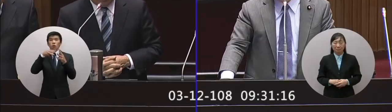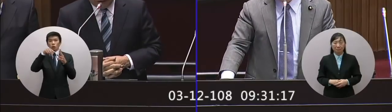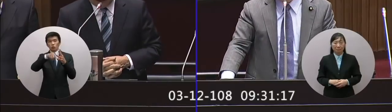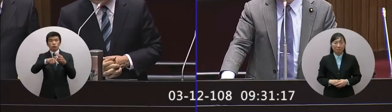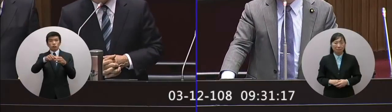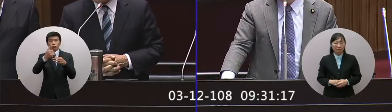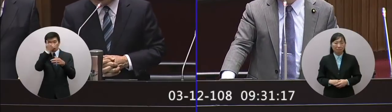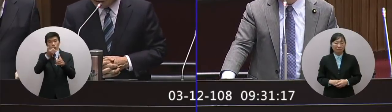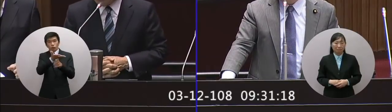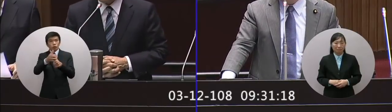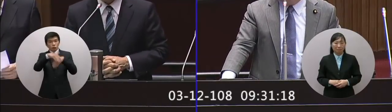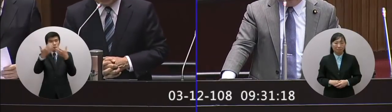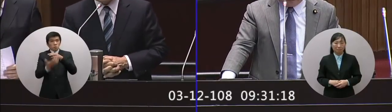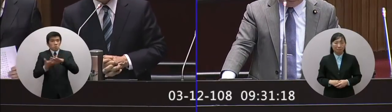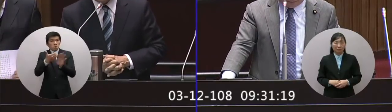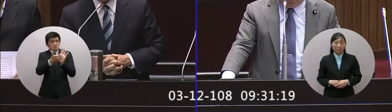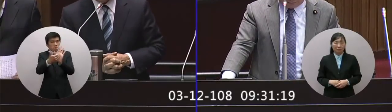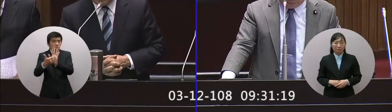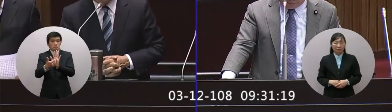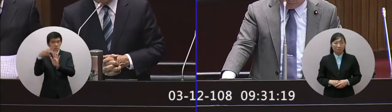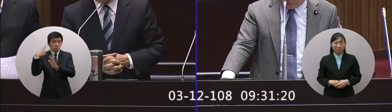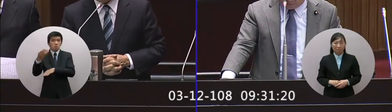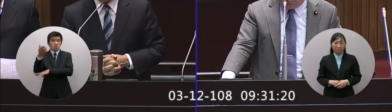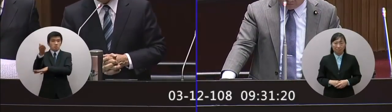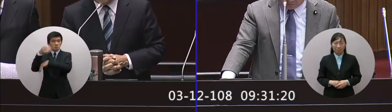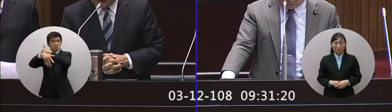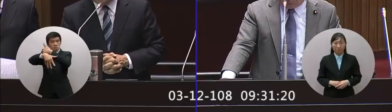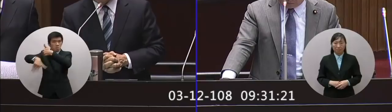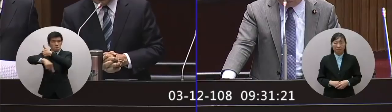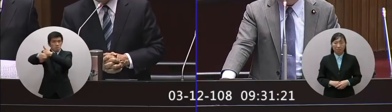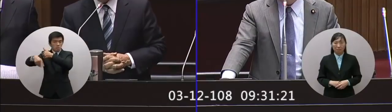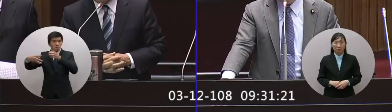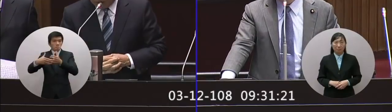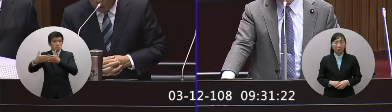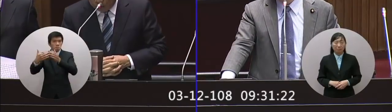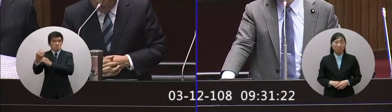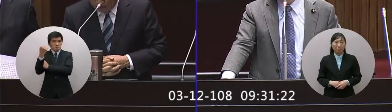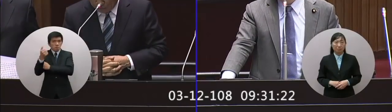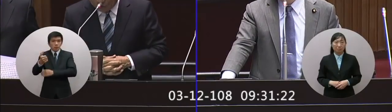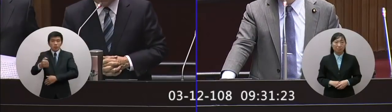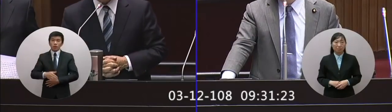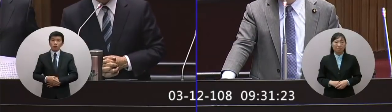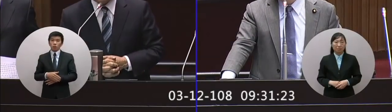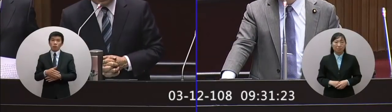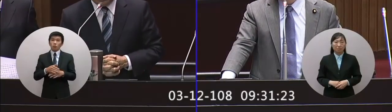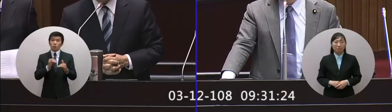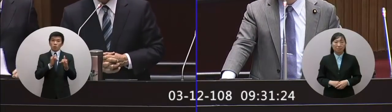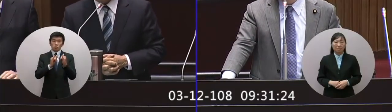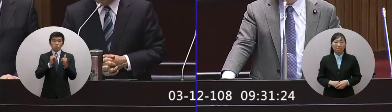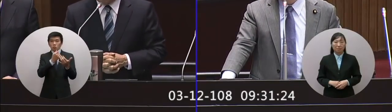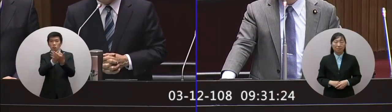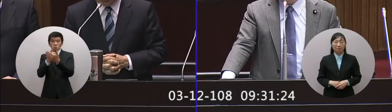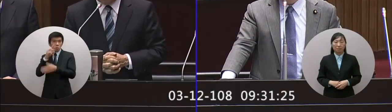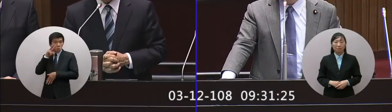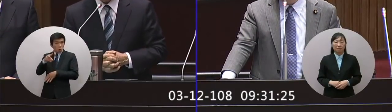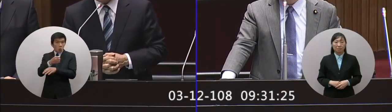力，也非常肯定感谢相关同仁大家一起努力，也国人同胞都已经提高警觉，